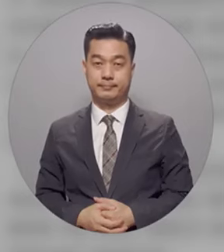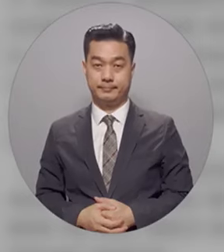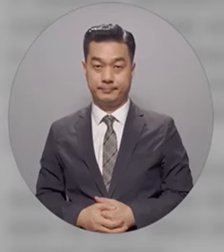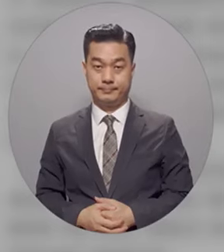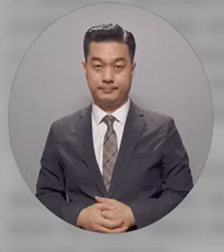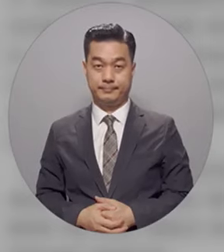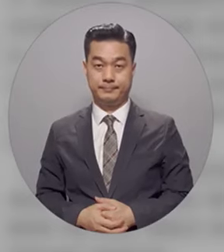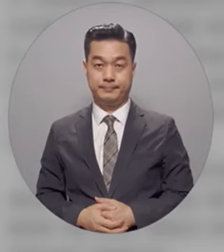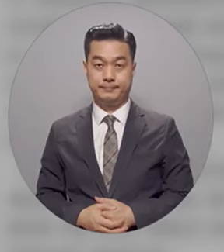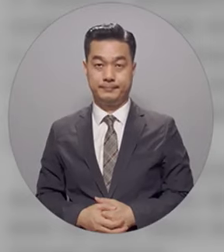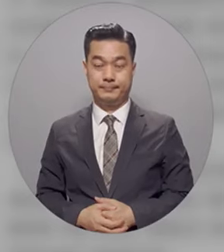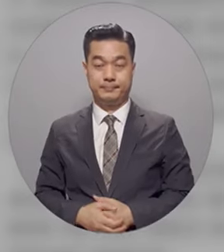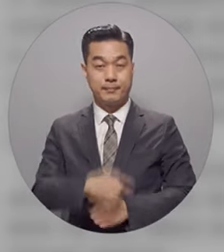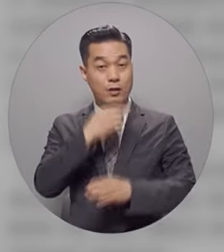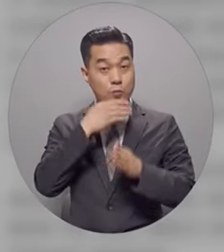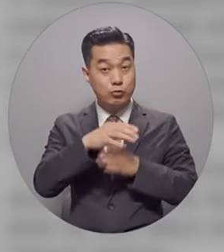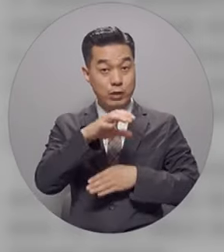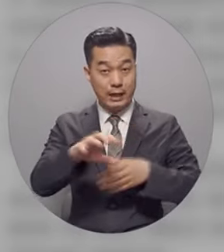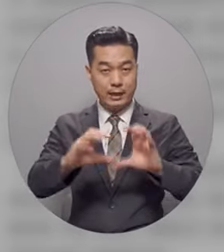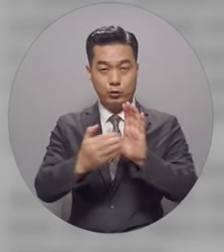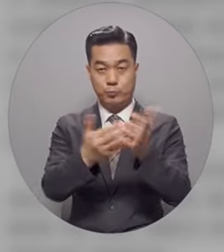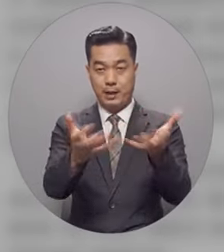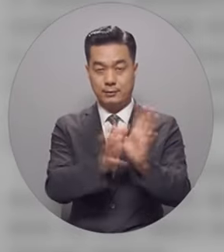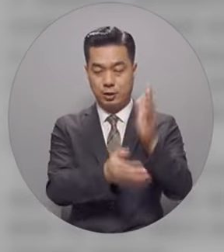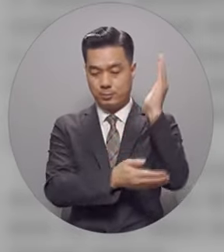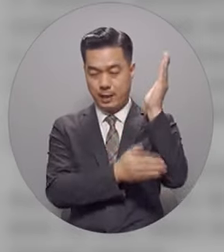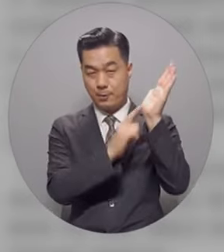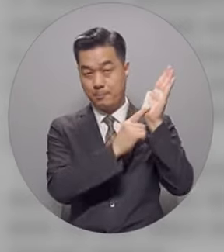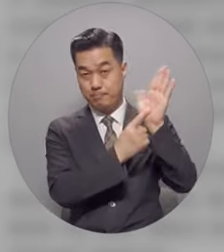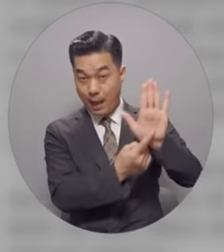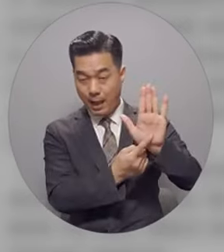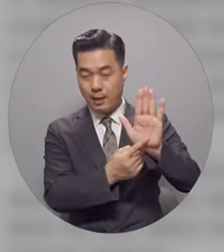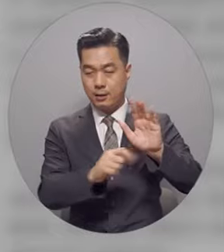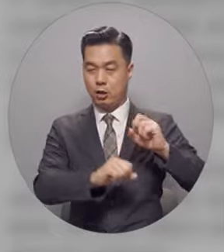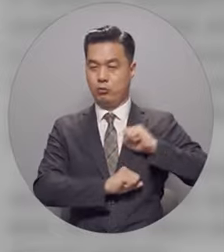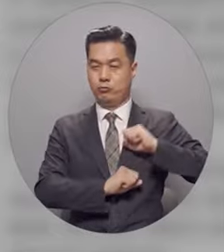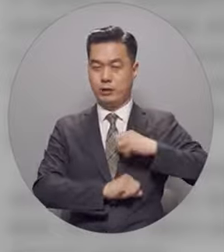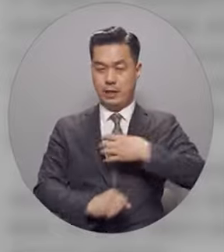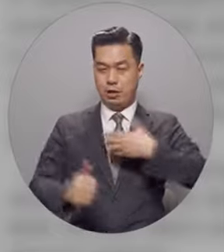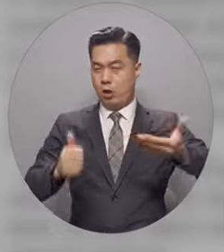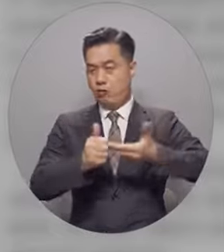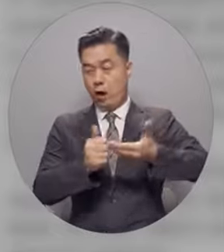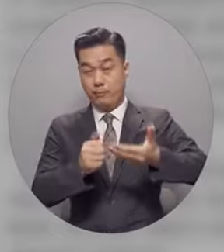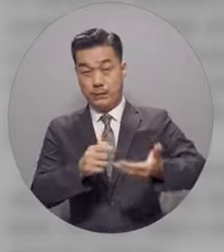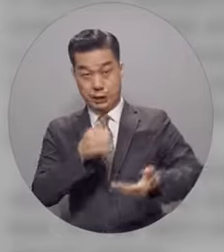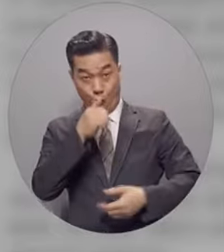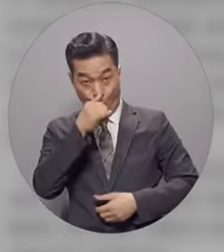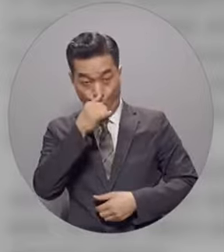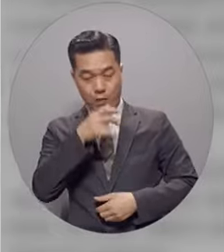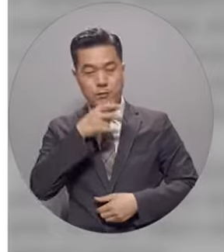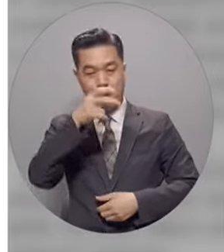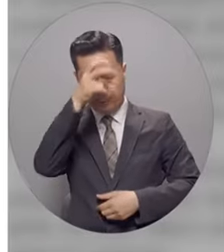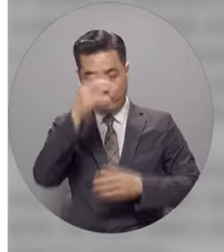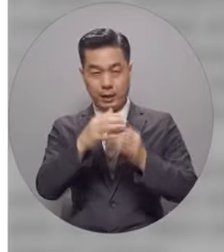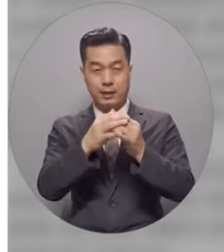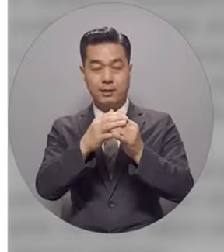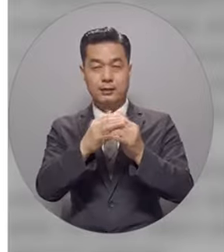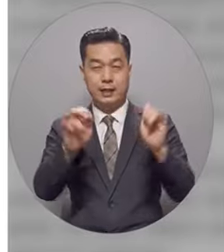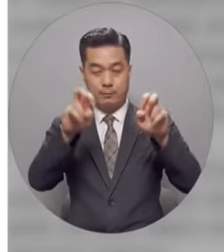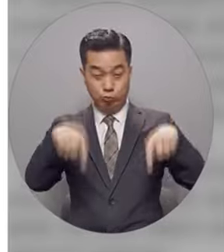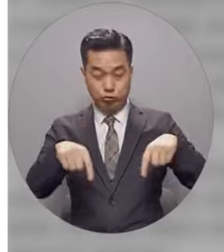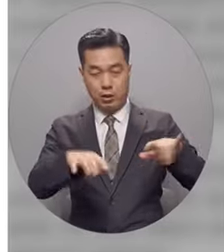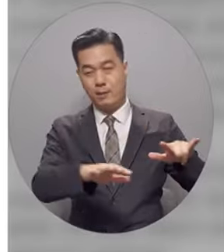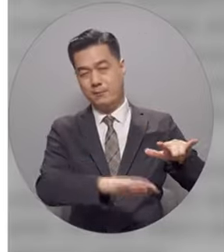기자입니다 북한이 국방성 담화를 통해 군사 위협 수위를 또 한번 높였습니다 평양 무인기 침투를 국민의